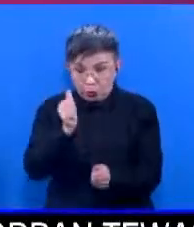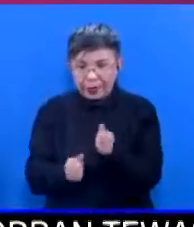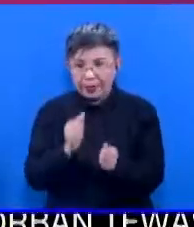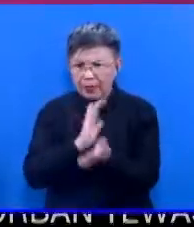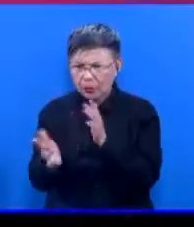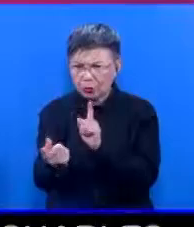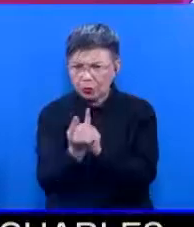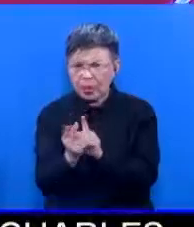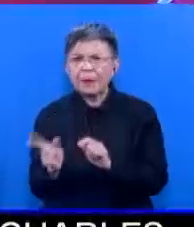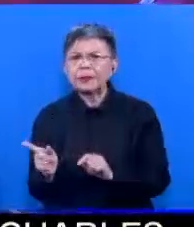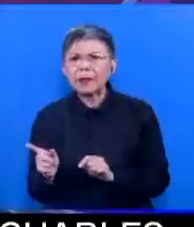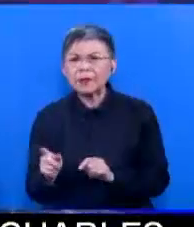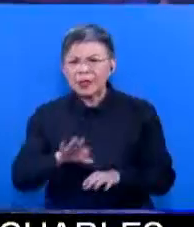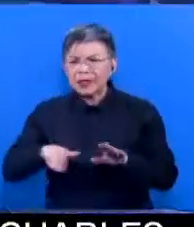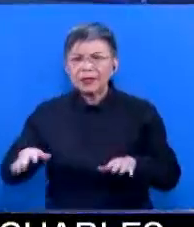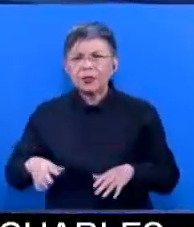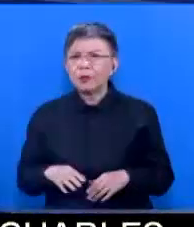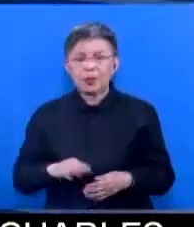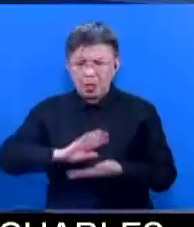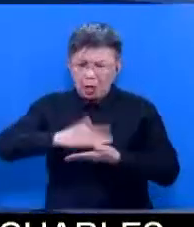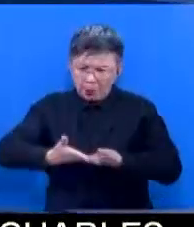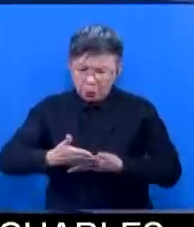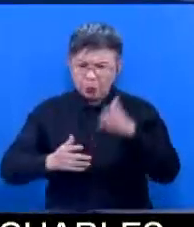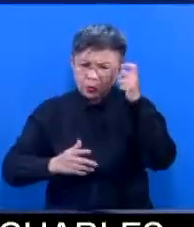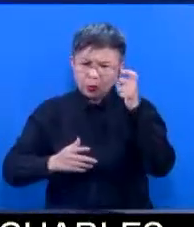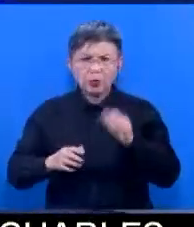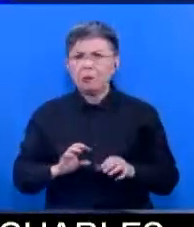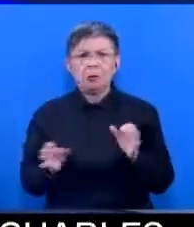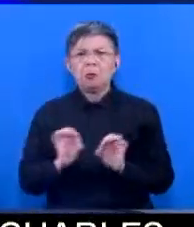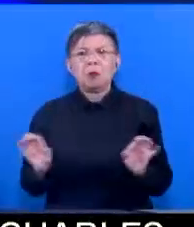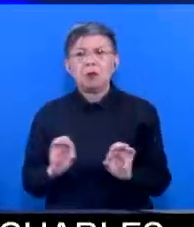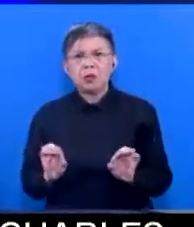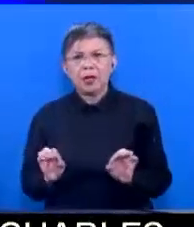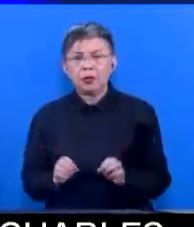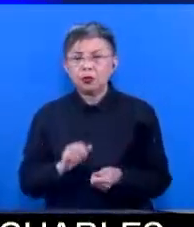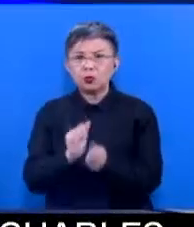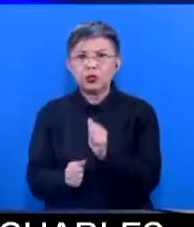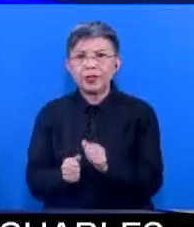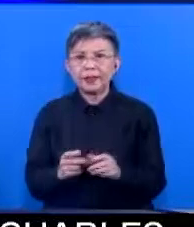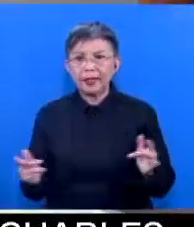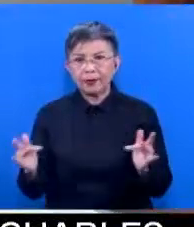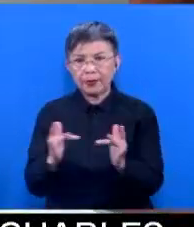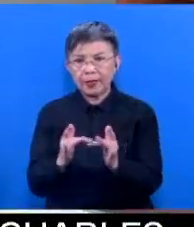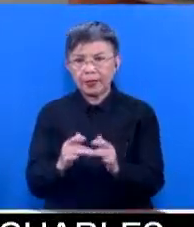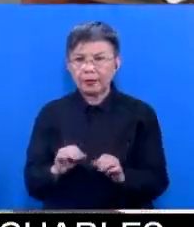ketat ini dilakukan lantaran siswa tidak memiliki laptop atau telepon seluler untuk ujian secara daring.